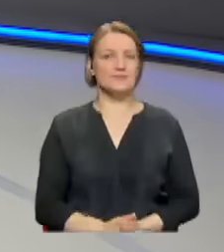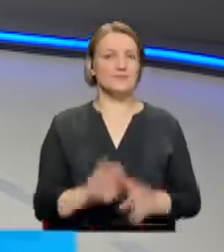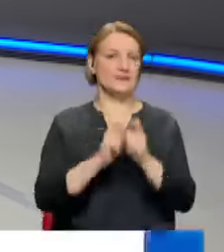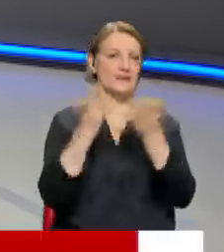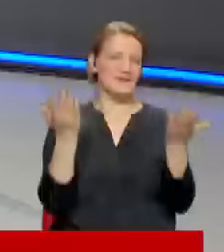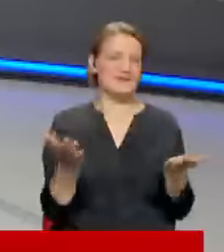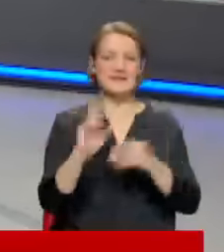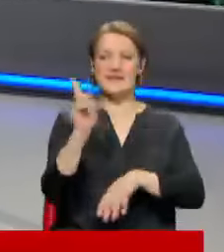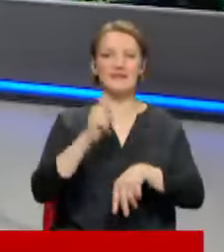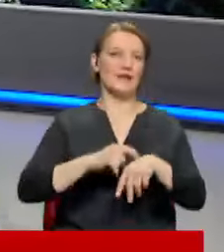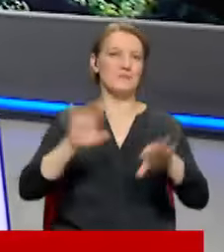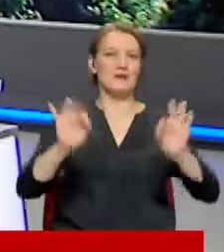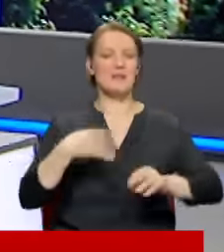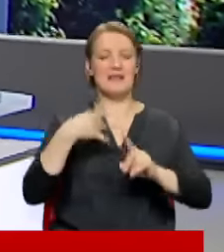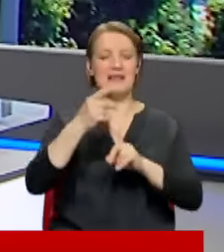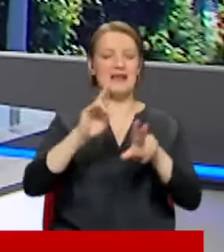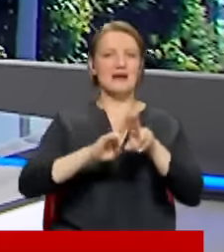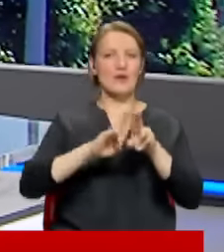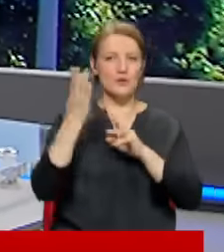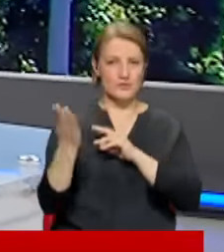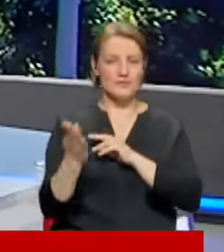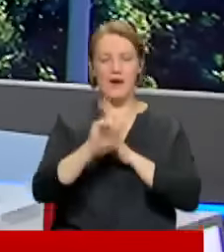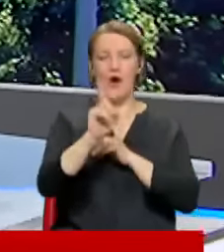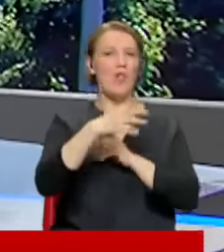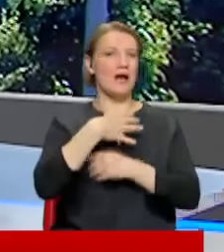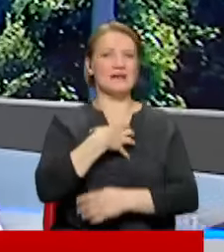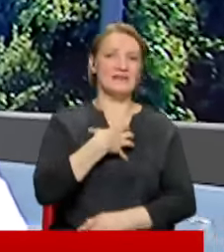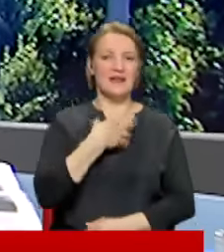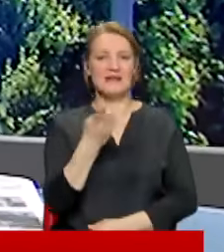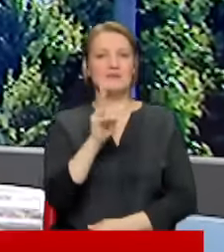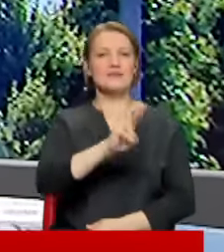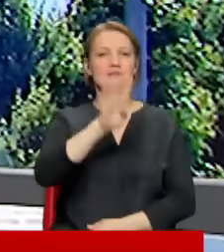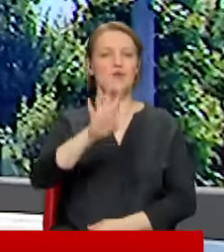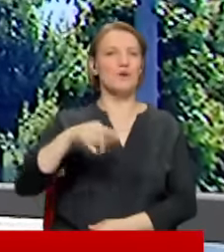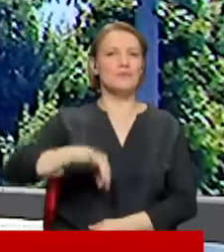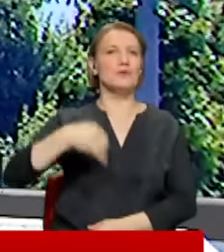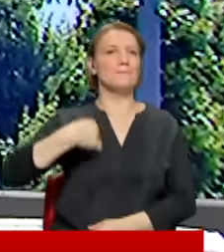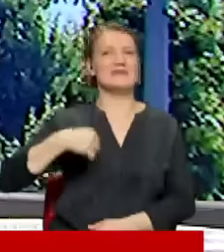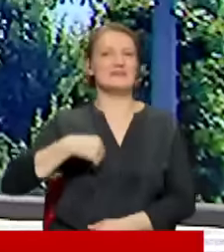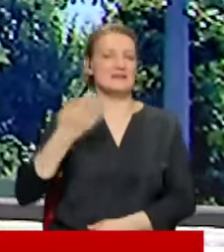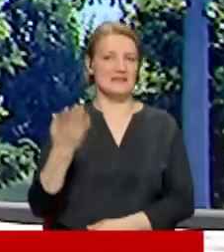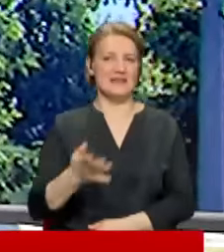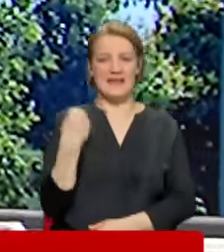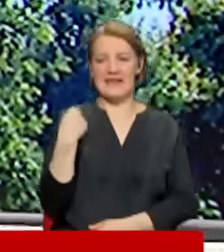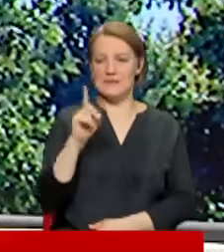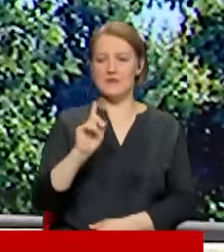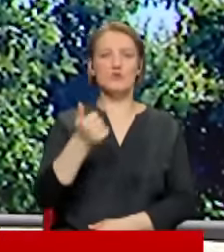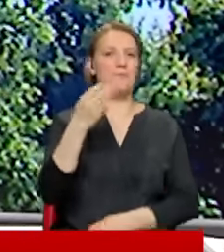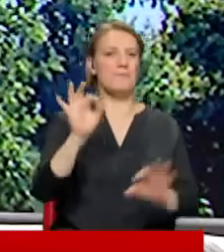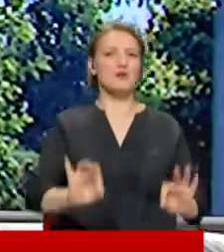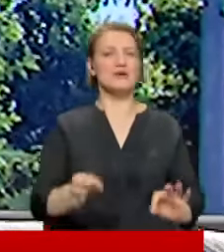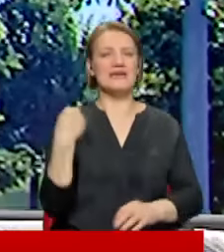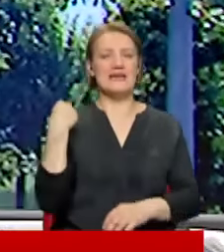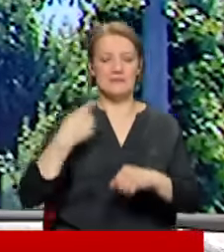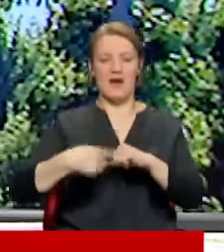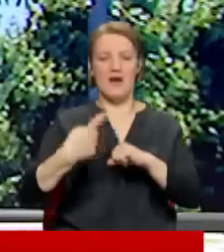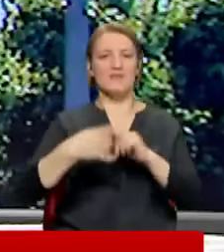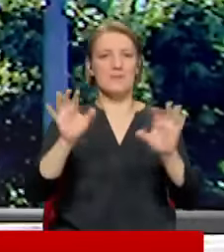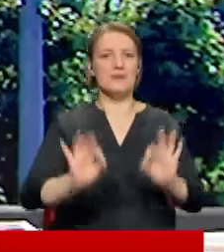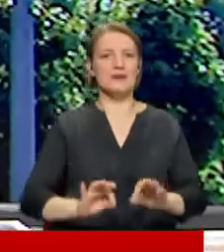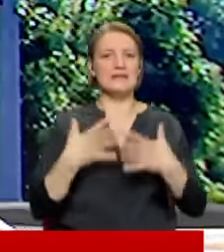Efendim günaydın. Çalar Saat başlıyor. Ben İlker Karagöz. 10 Haziran 2024 günlerden pazartesi. Yeni bir gün başlıyor. Yeni bir hafta